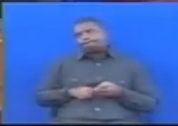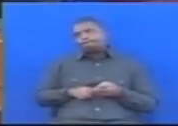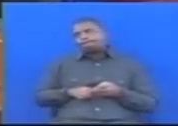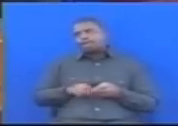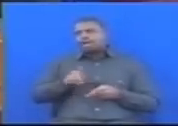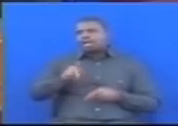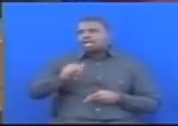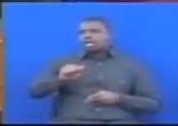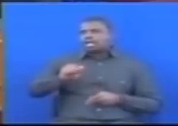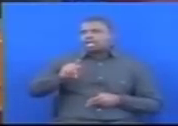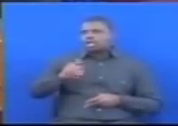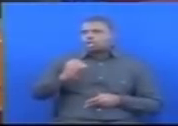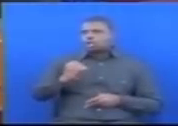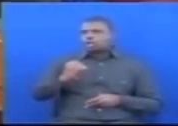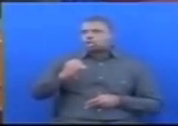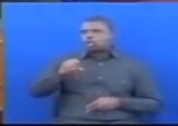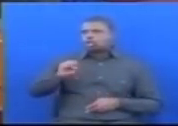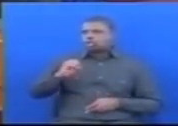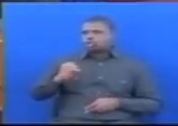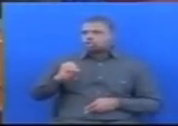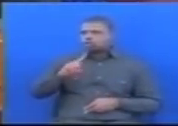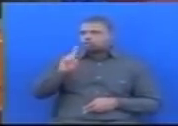Mheshimiwa Kakoso.